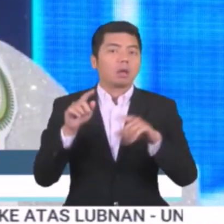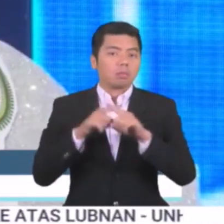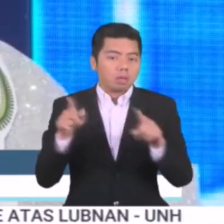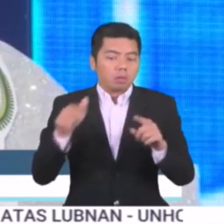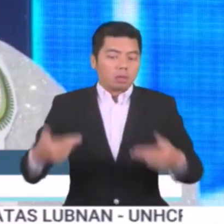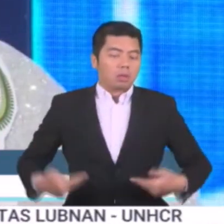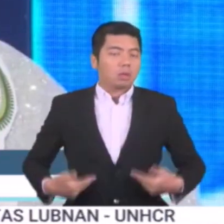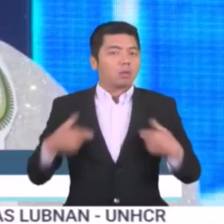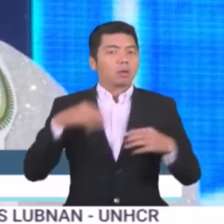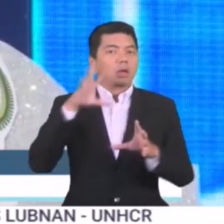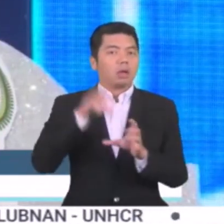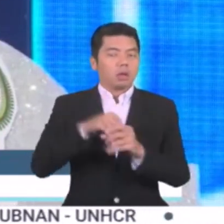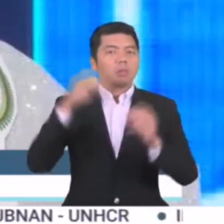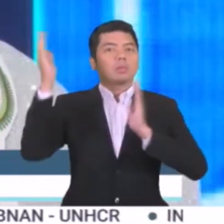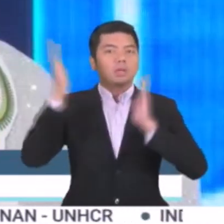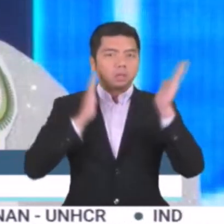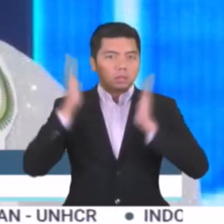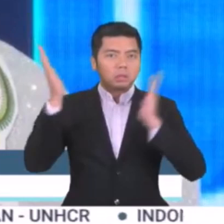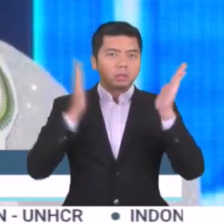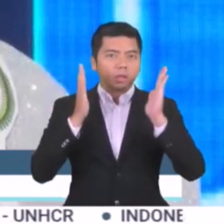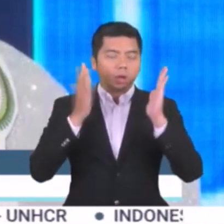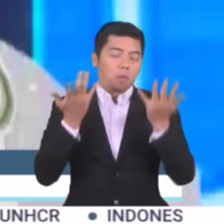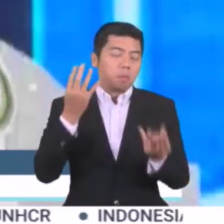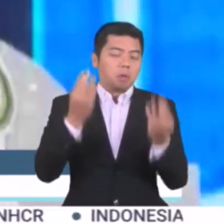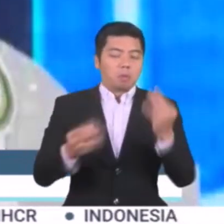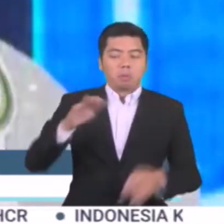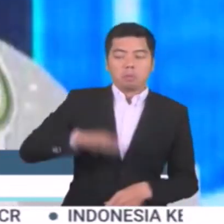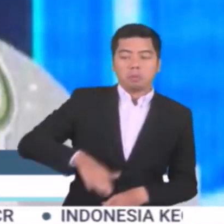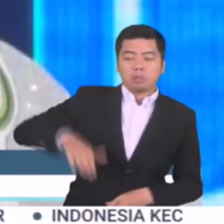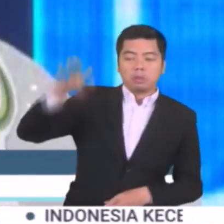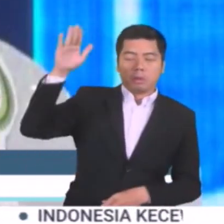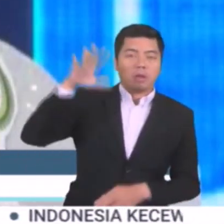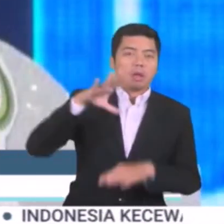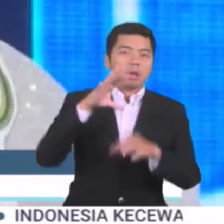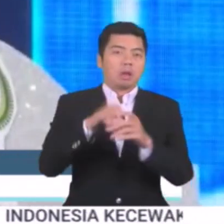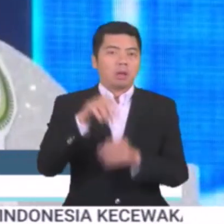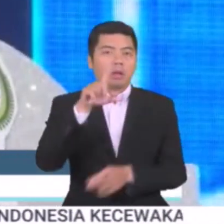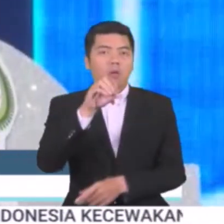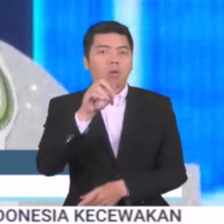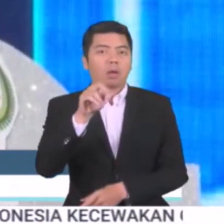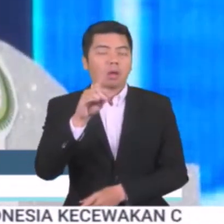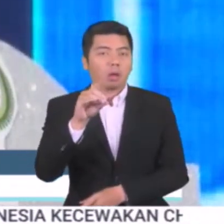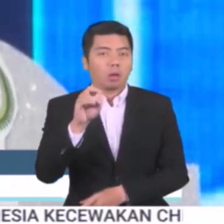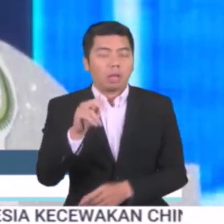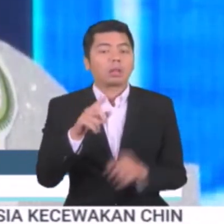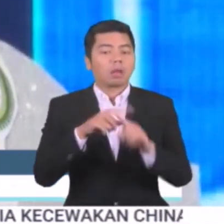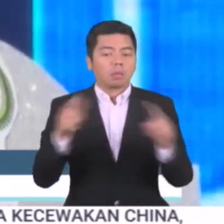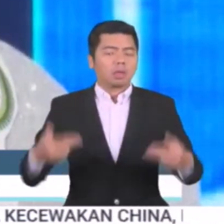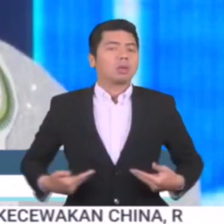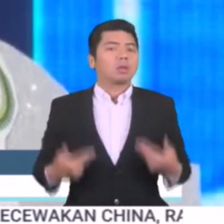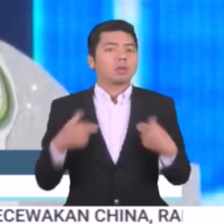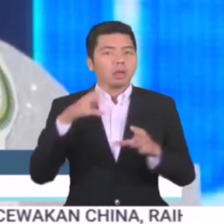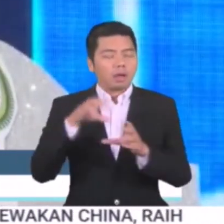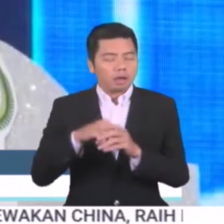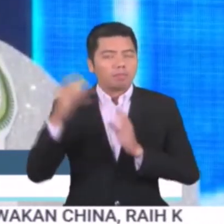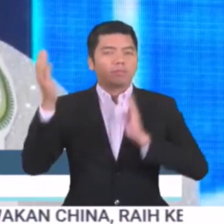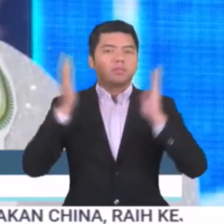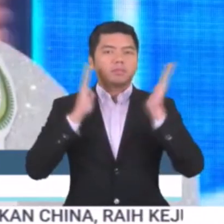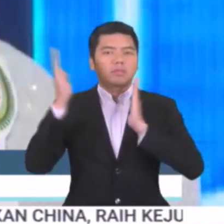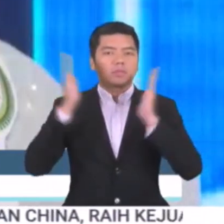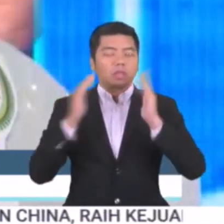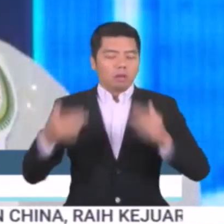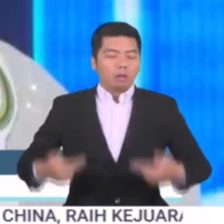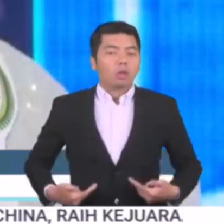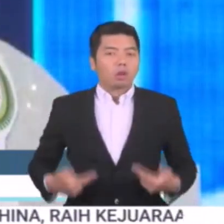Malaysia. Mereka mungkin dibesarkan di London, tapi saya nak ingatkan mereka, hidup mereka di Malaysia. Dan mereka bertanggungjawab bukan